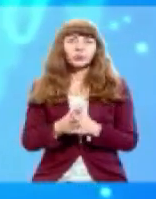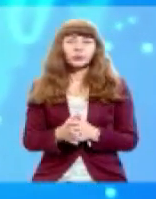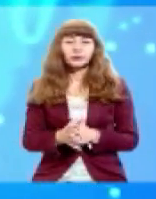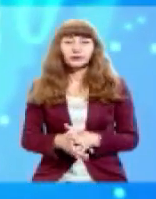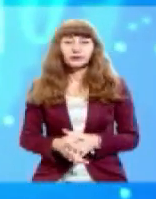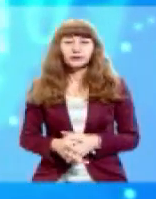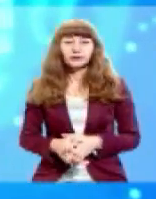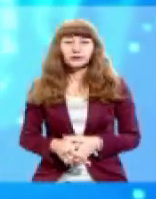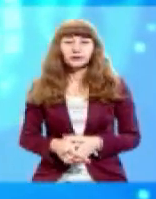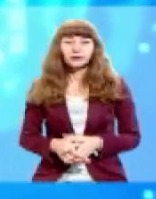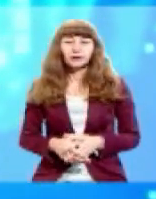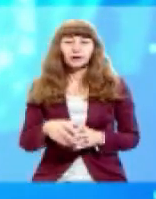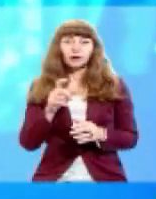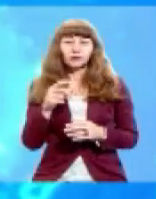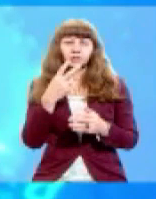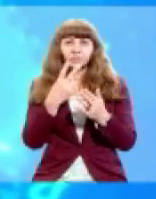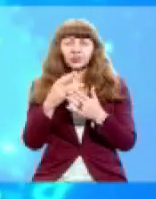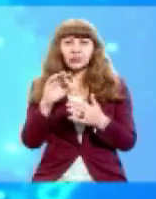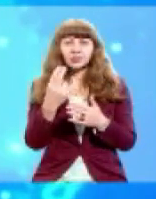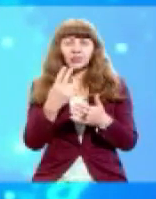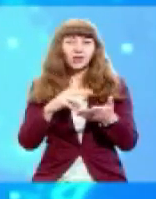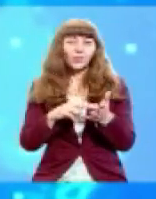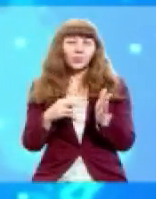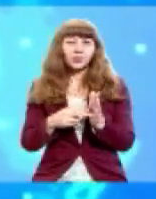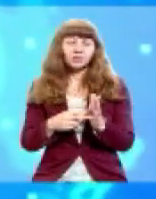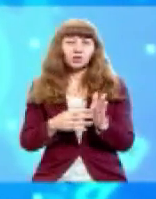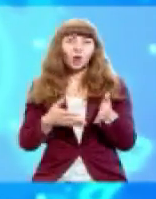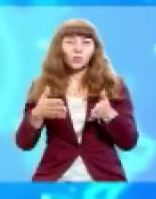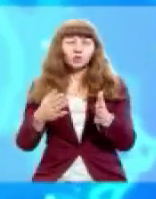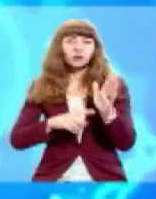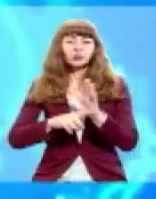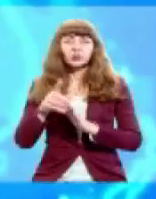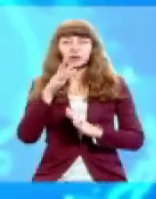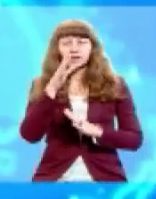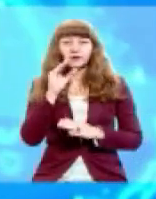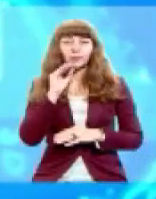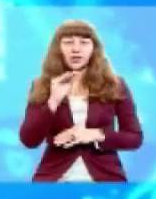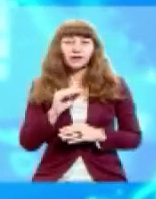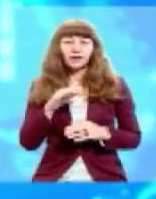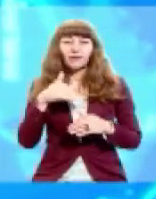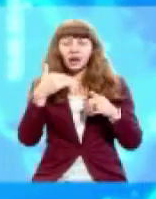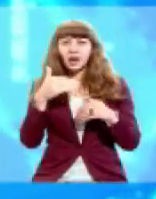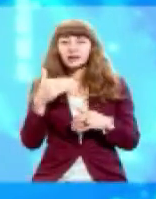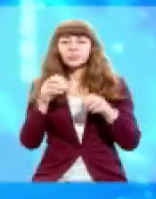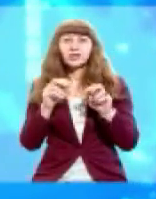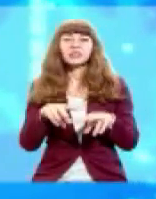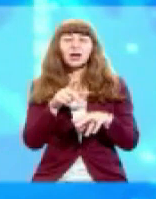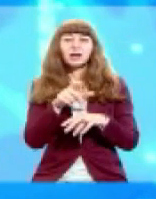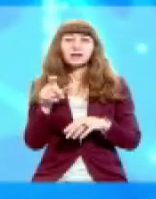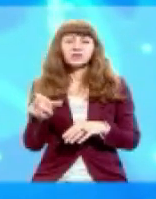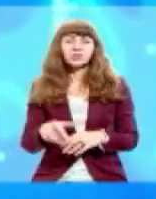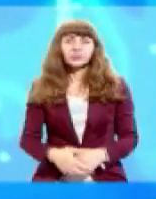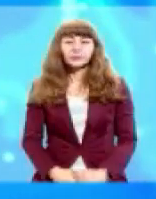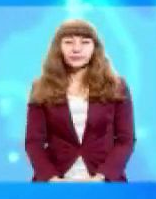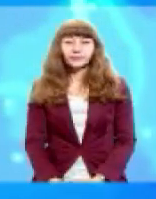бастап, ұлттық жобаның шапағатын көріп отыр дейді сала мамандары. Облыс әкімі Құмар Ақсақаловтың төрағалығымен өткен жиын барысында